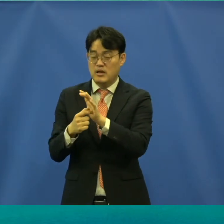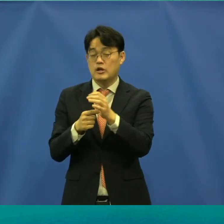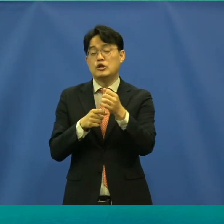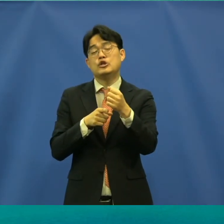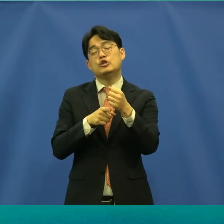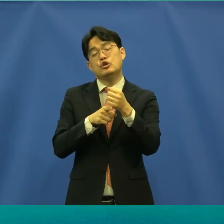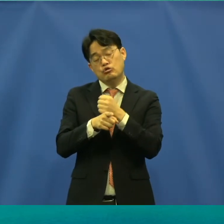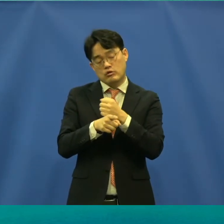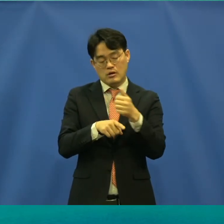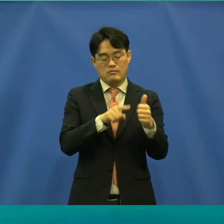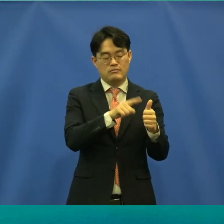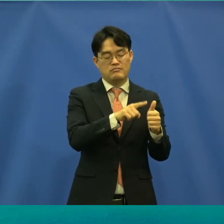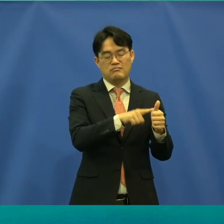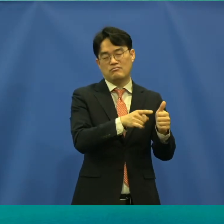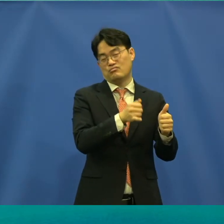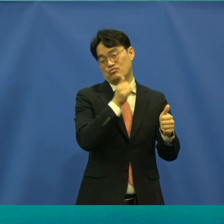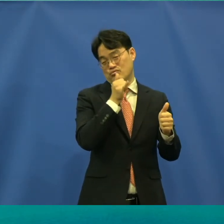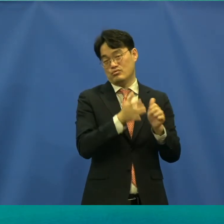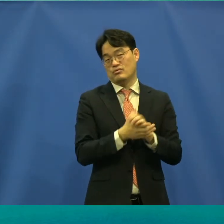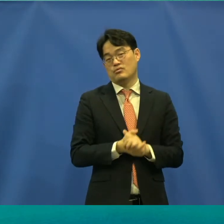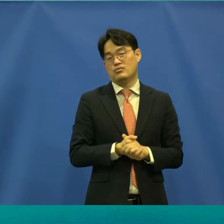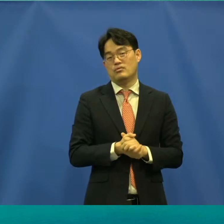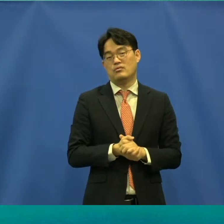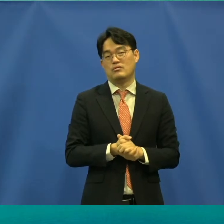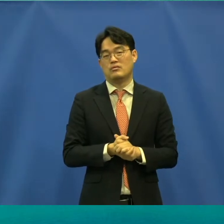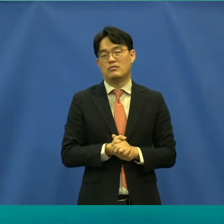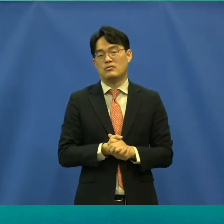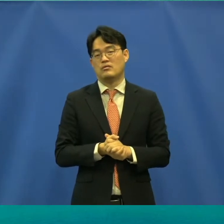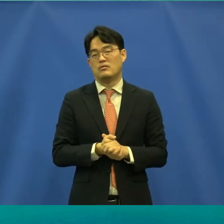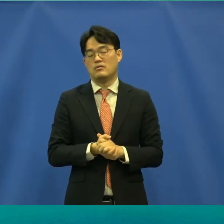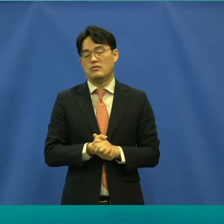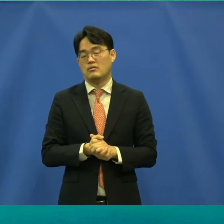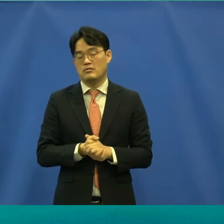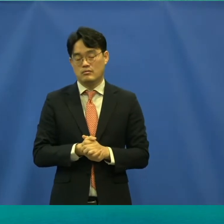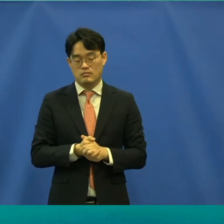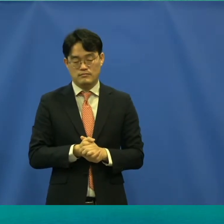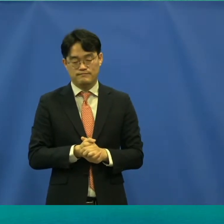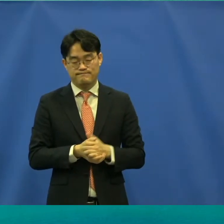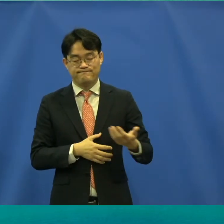오늘날 갈수록 이 설교자들이 힘들어져요. 청중과 밀당을 해야 돼요.